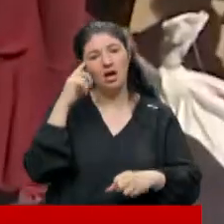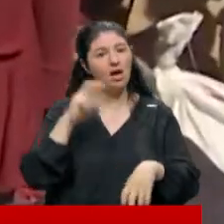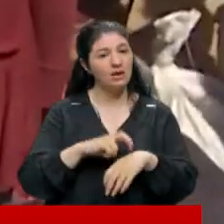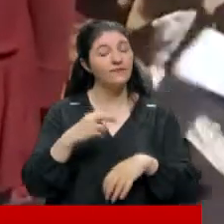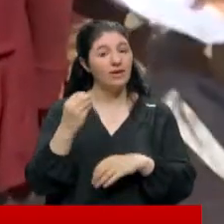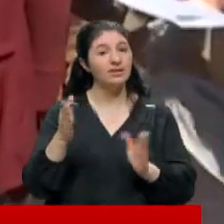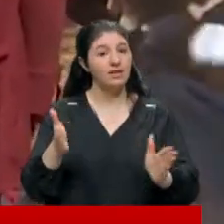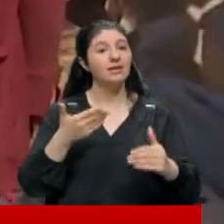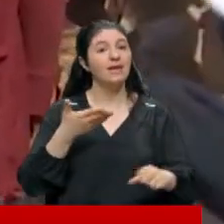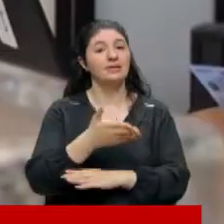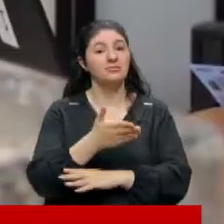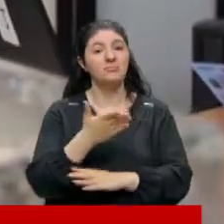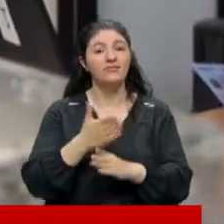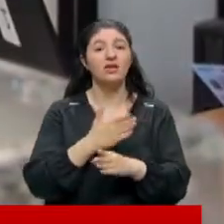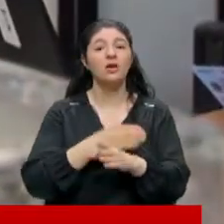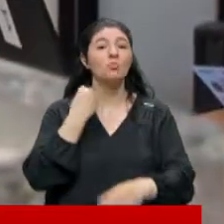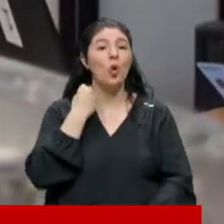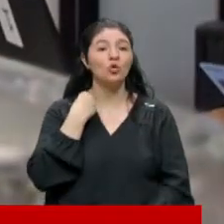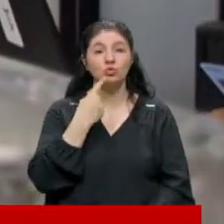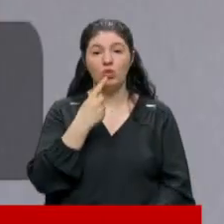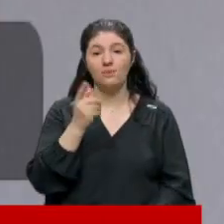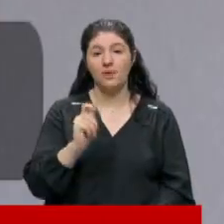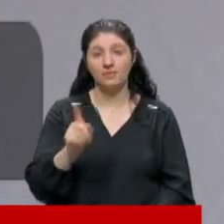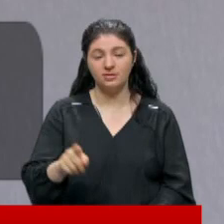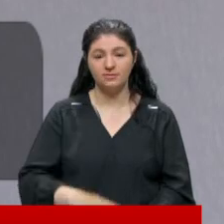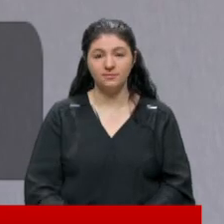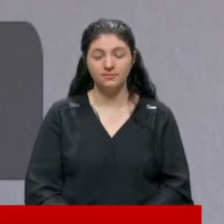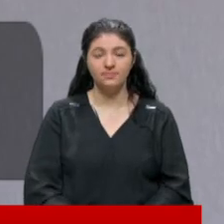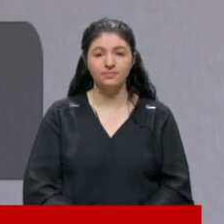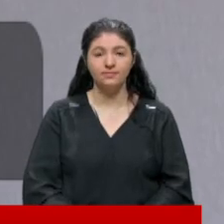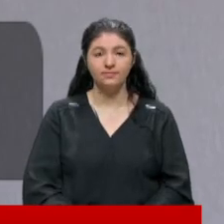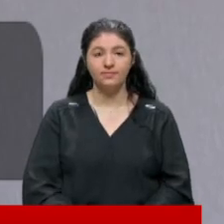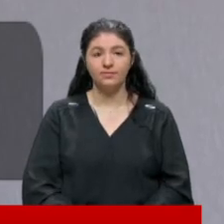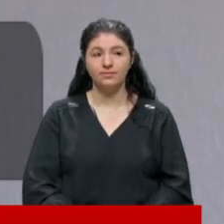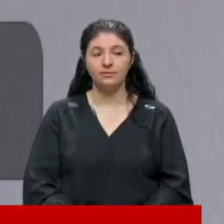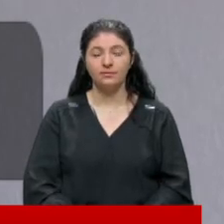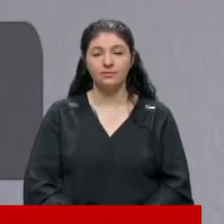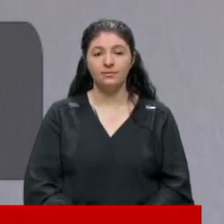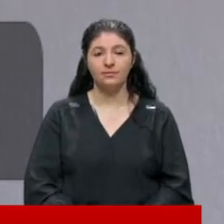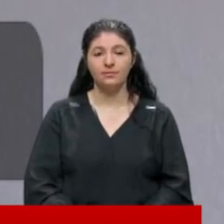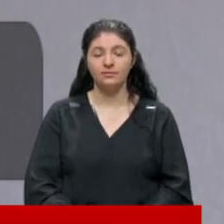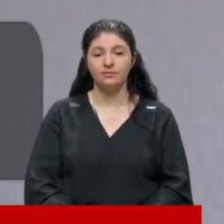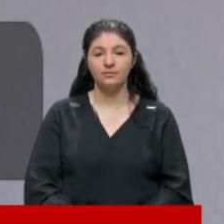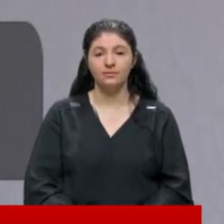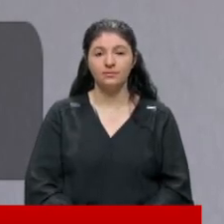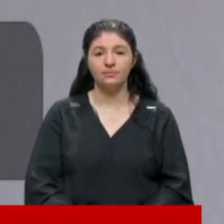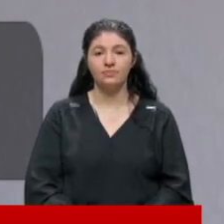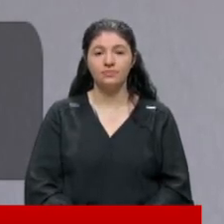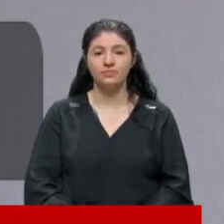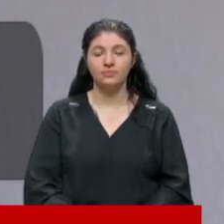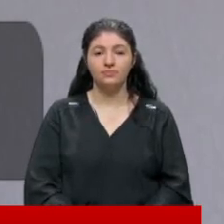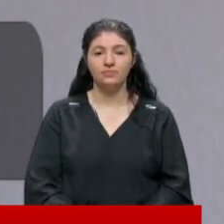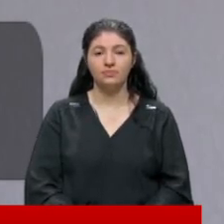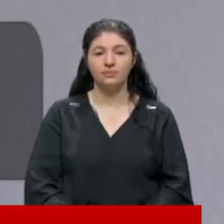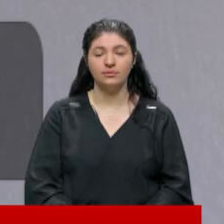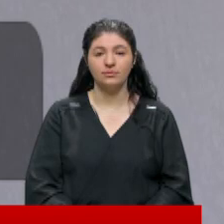hatırlattı. Sandığa gitmek vatan borcu vurgusu yaptı. Unutma, oyu benim için değil, kendin için vereceksin. Vatanını